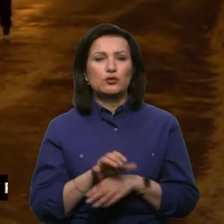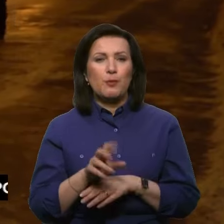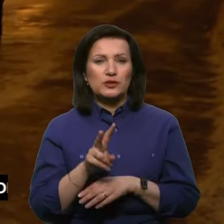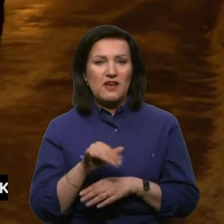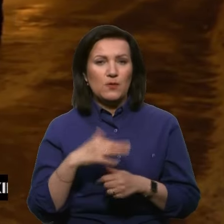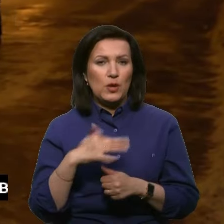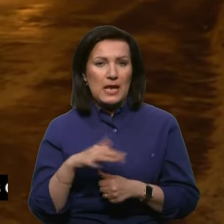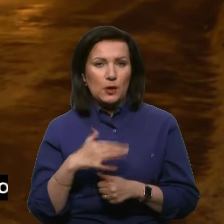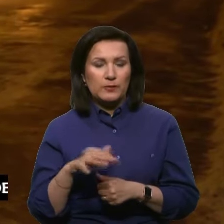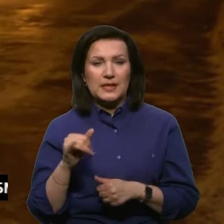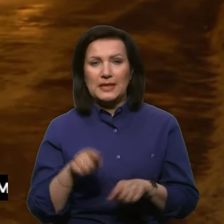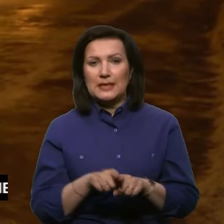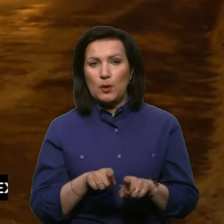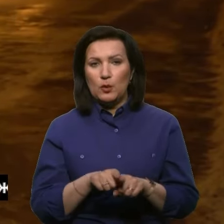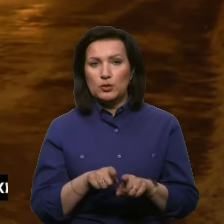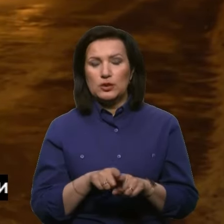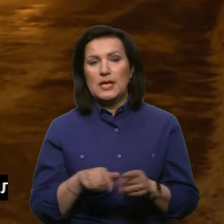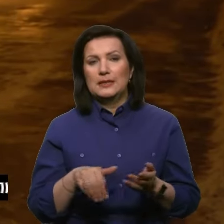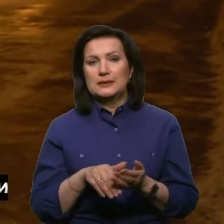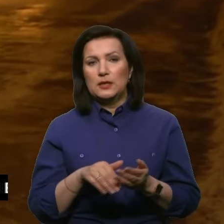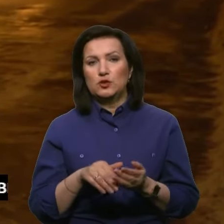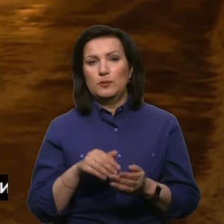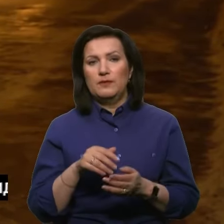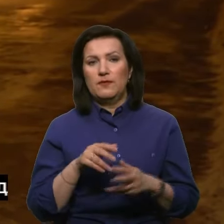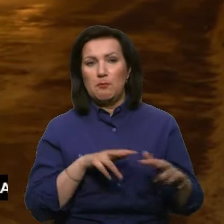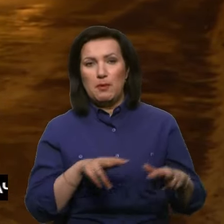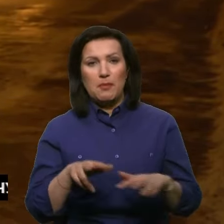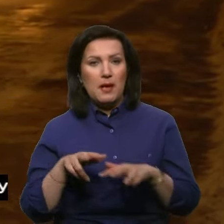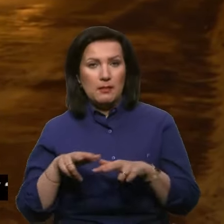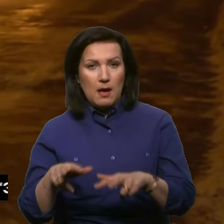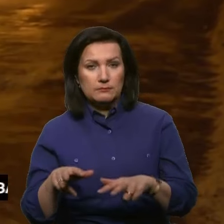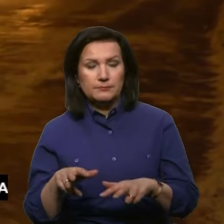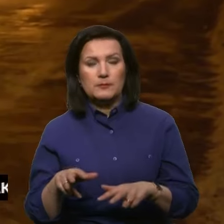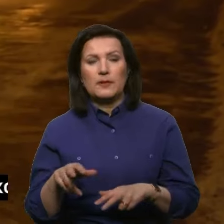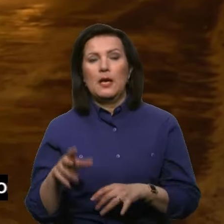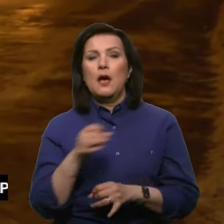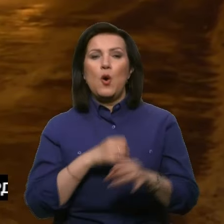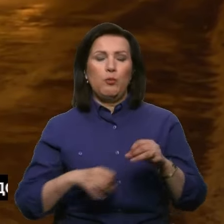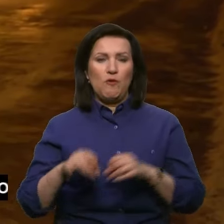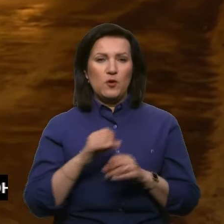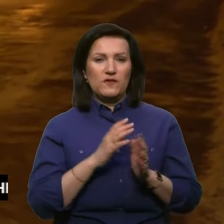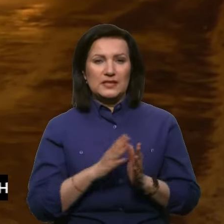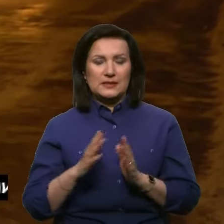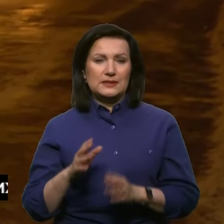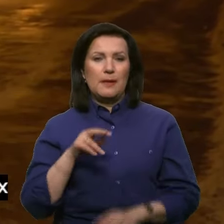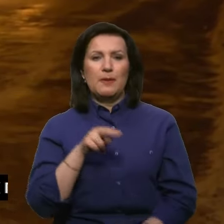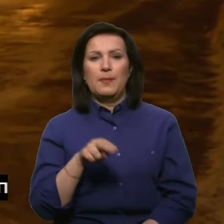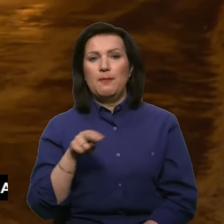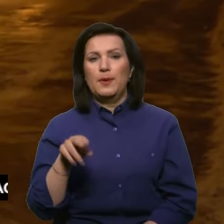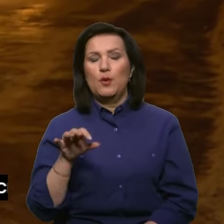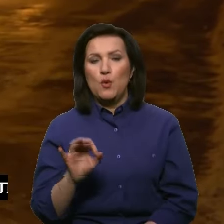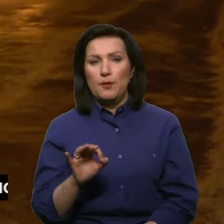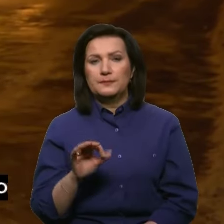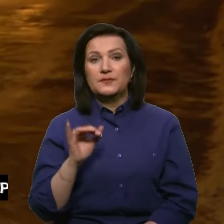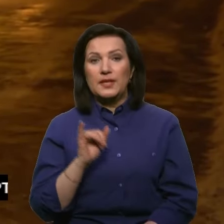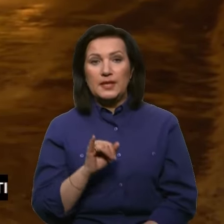поставку гелікоптерів і також засобів БПЛА. Також обговорювали і системи протиповітряної